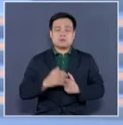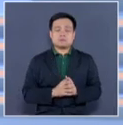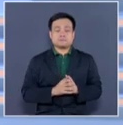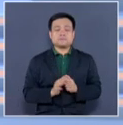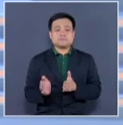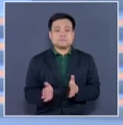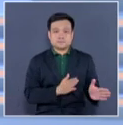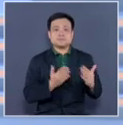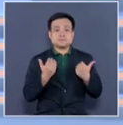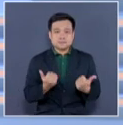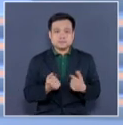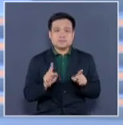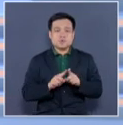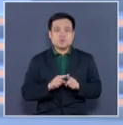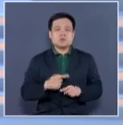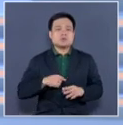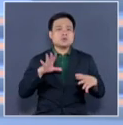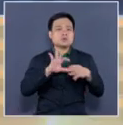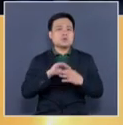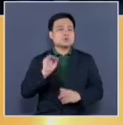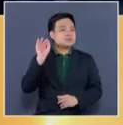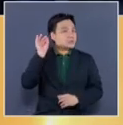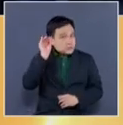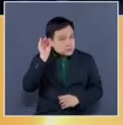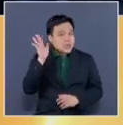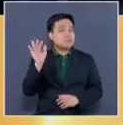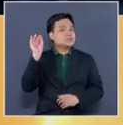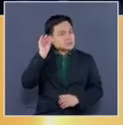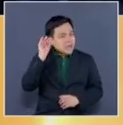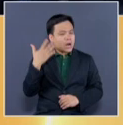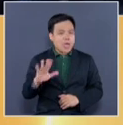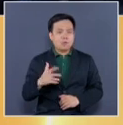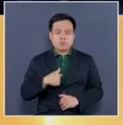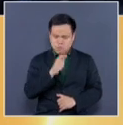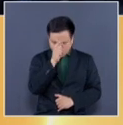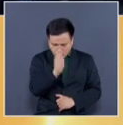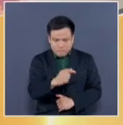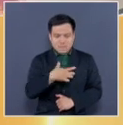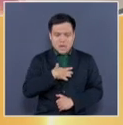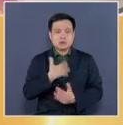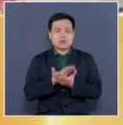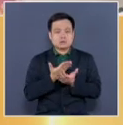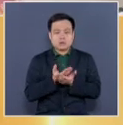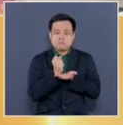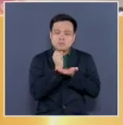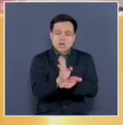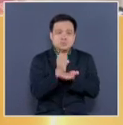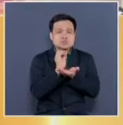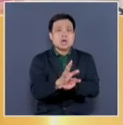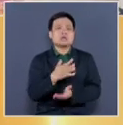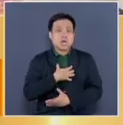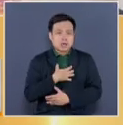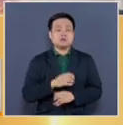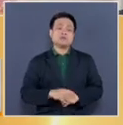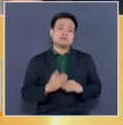ผมมาดูเรื่องราวของศรัทธากันบ้างศรัทธามากๆก็อยากจะร่วมบุญอยากจะบริจาคเงินใช่ไหมคะ คร ับแต่พาไปดูกันหน่อยกลุ่มผู้เสียหายเขารวมตัว